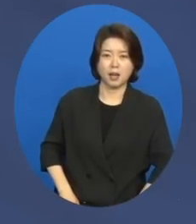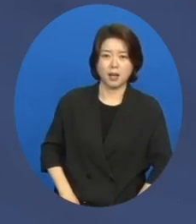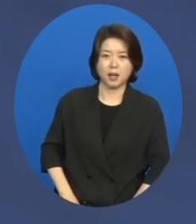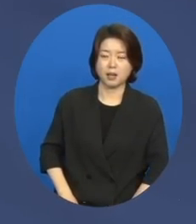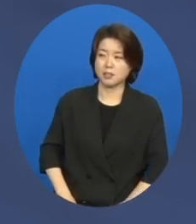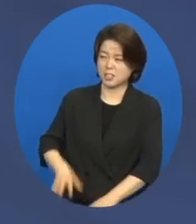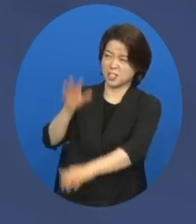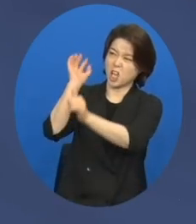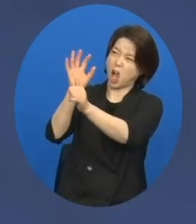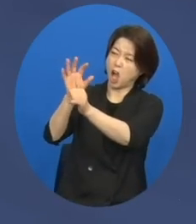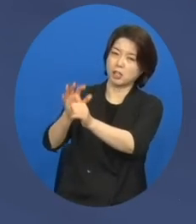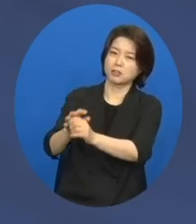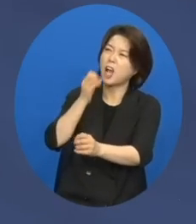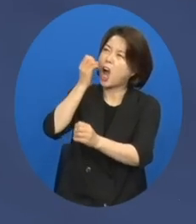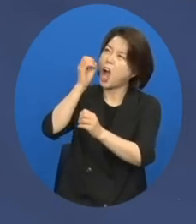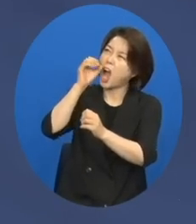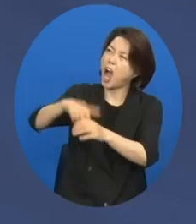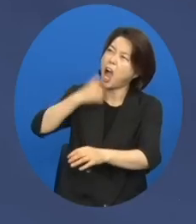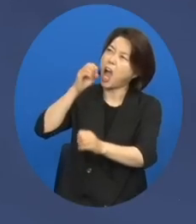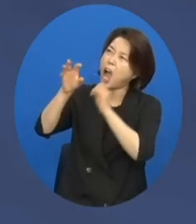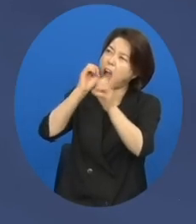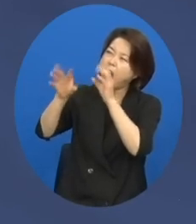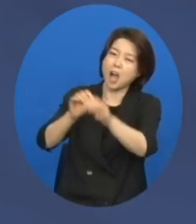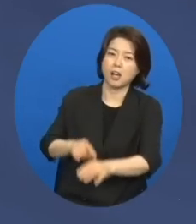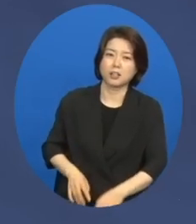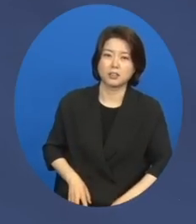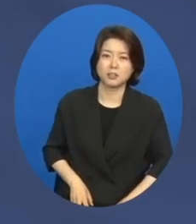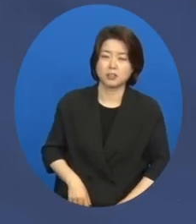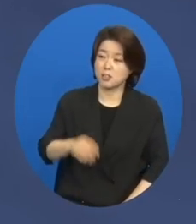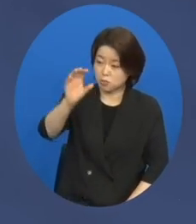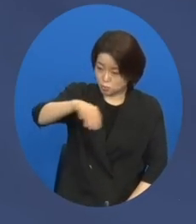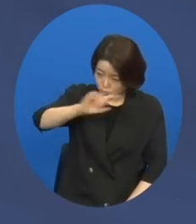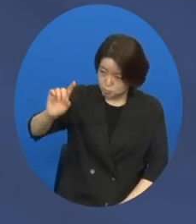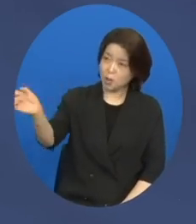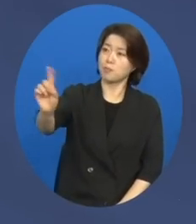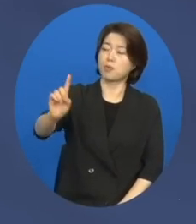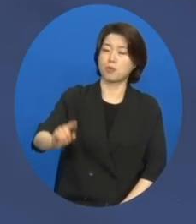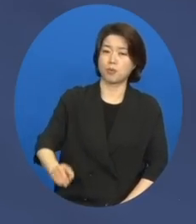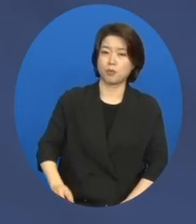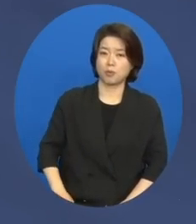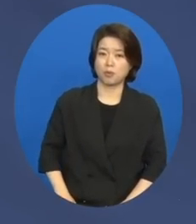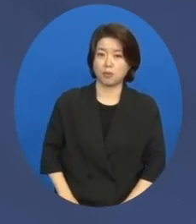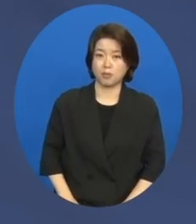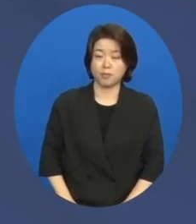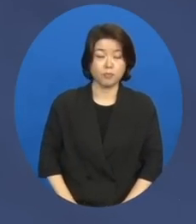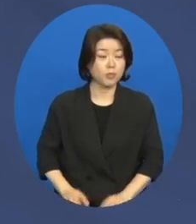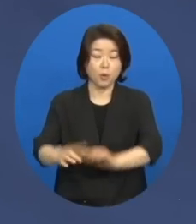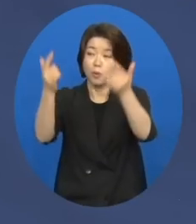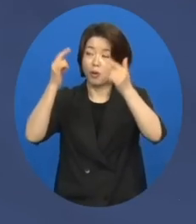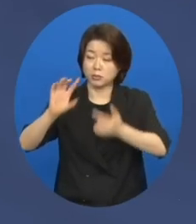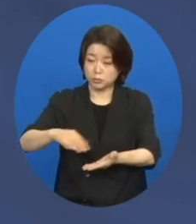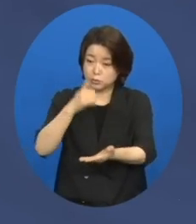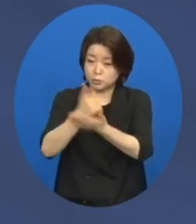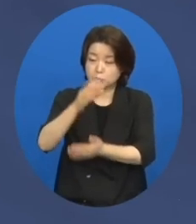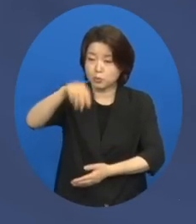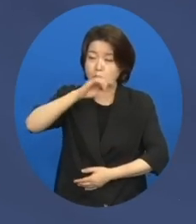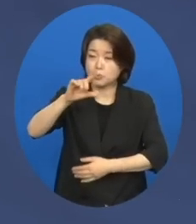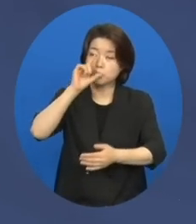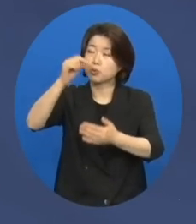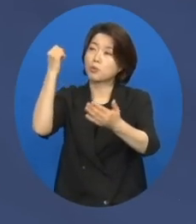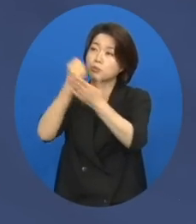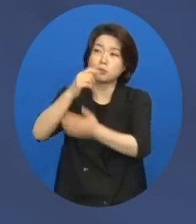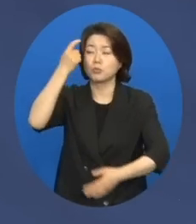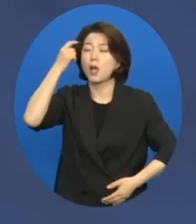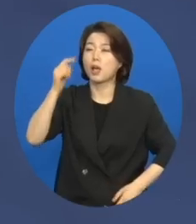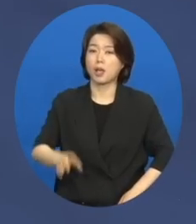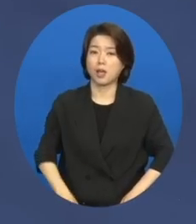막 예수님 앞에 화를 내면서 막 그냥 십자가라니 그게 무슨 말이냐고 아니 그리스도가 무슨 십자가에